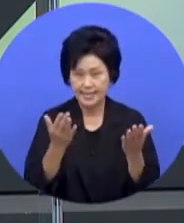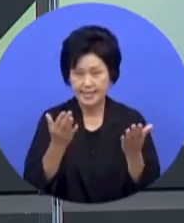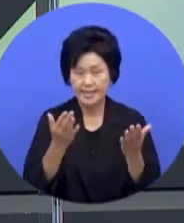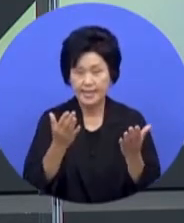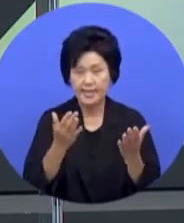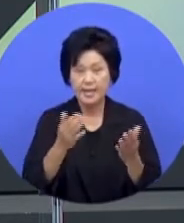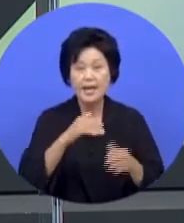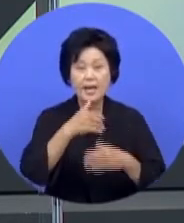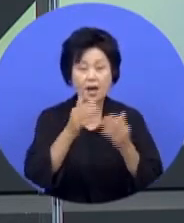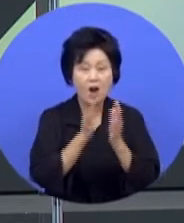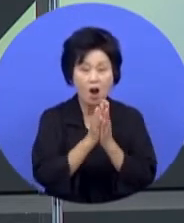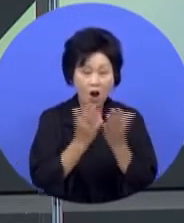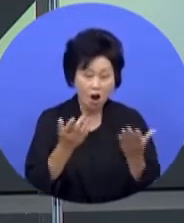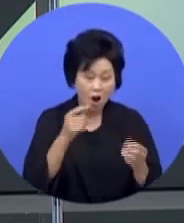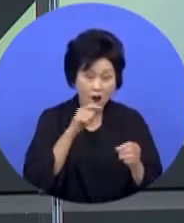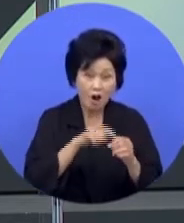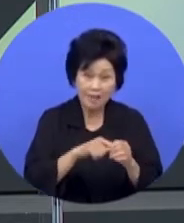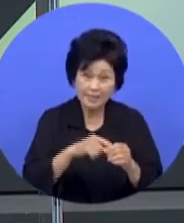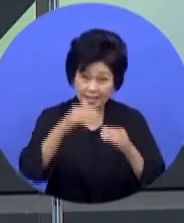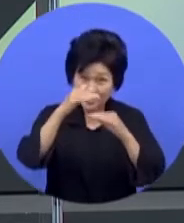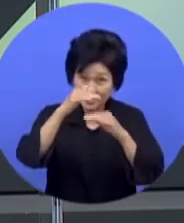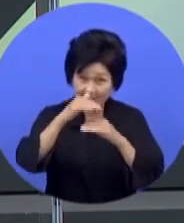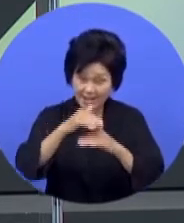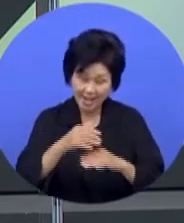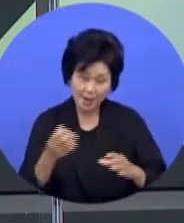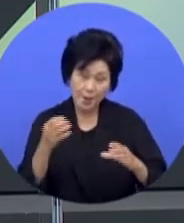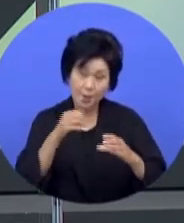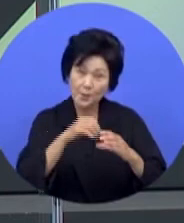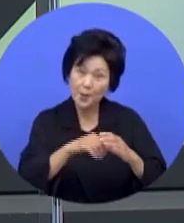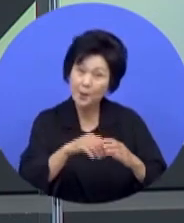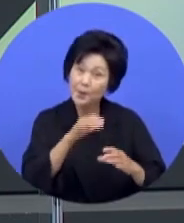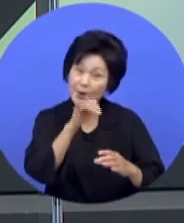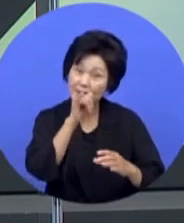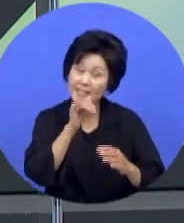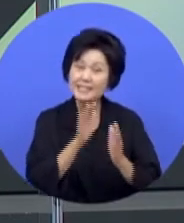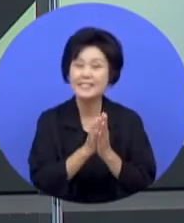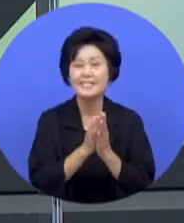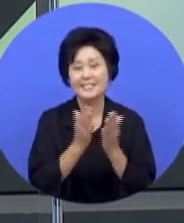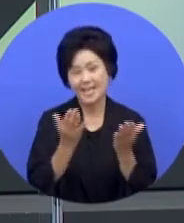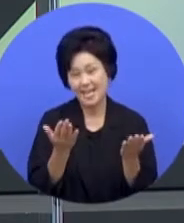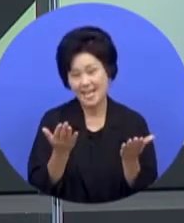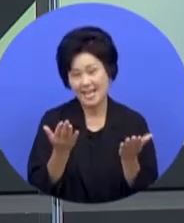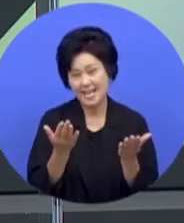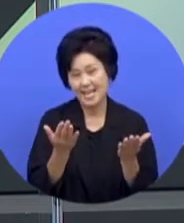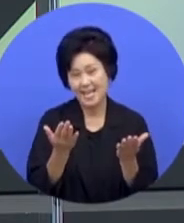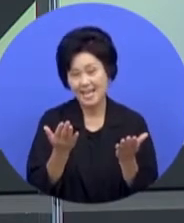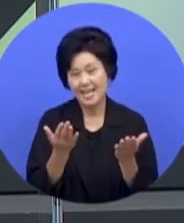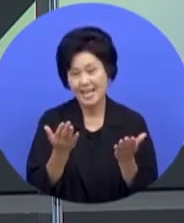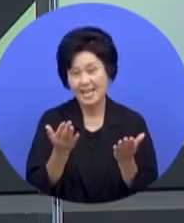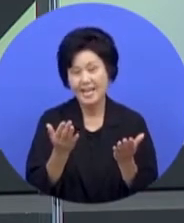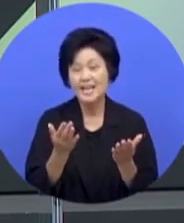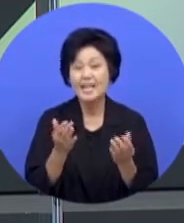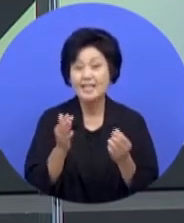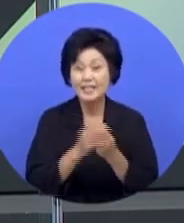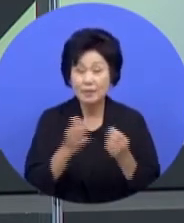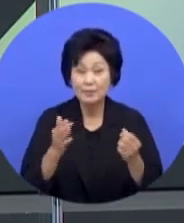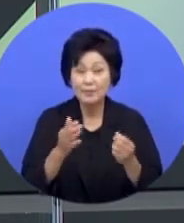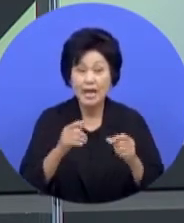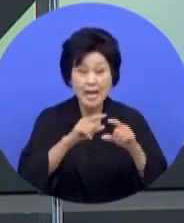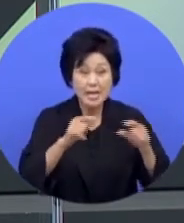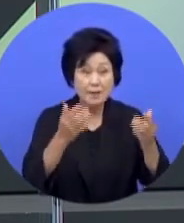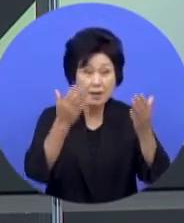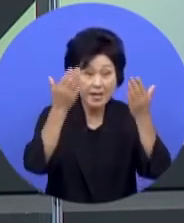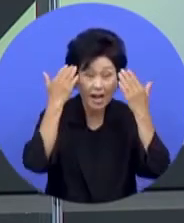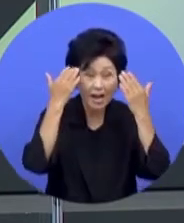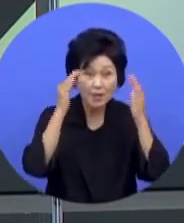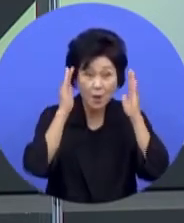성경적인 그 내용을 담고 있는 그런 그 교재이기 때문에 네. 학업도 따라가지만 네. 학업 끝에는